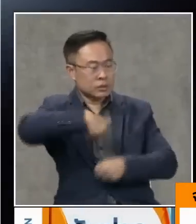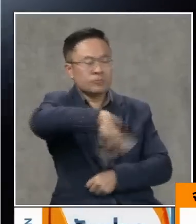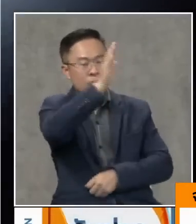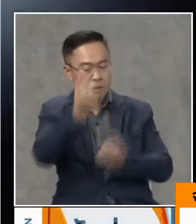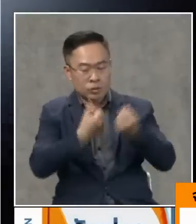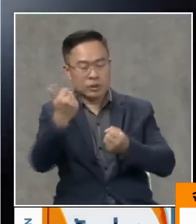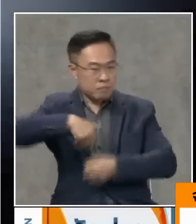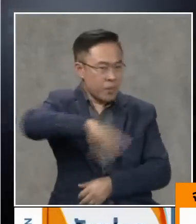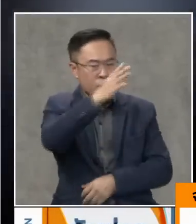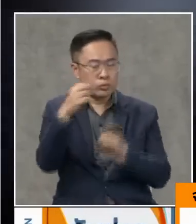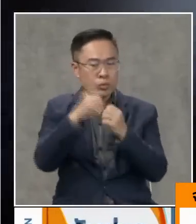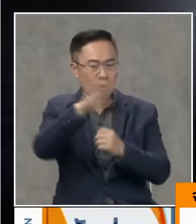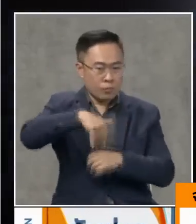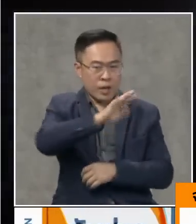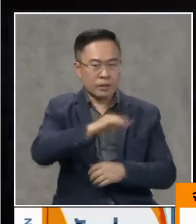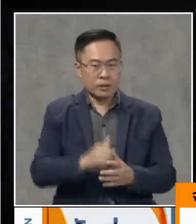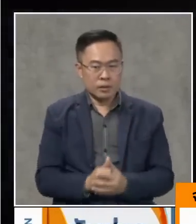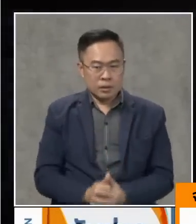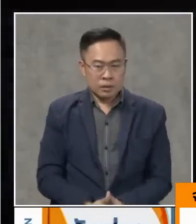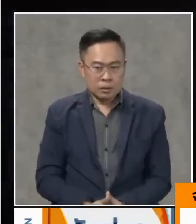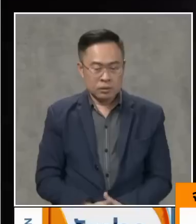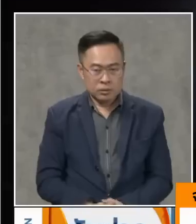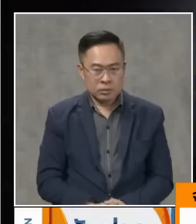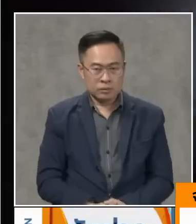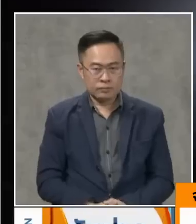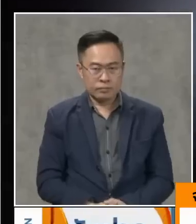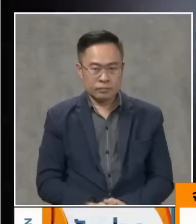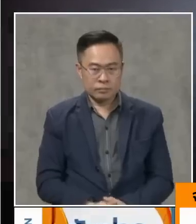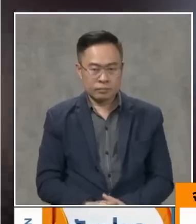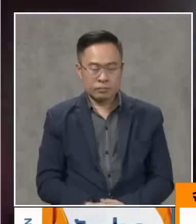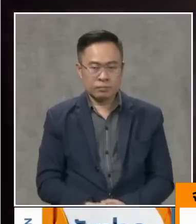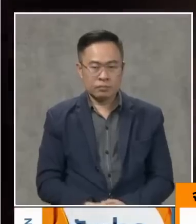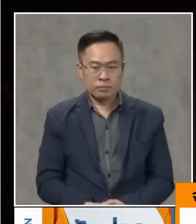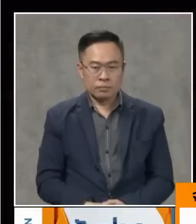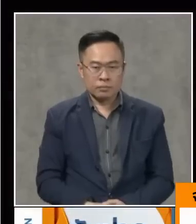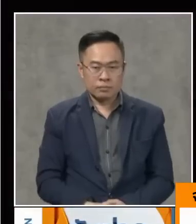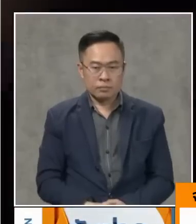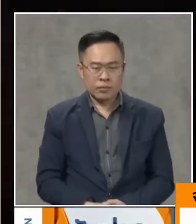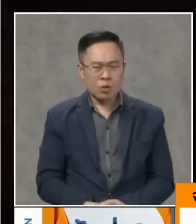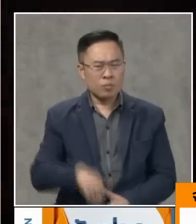ย ผมอยากขึ้นรถ ถ่ายวีดีโอยัง ถ่ายแล้ว